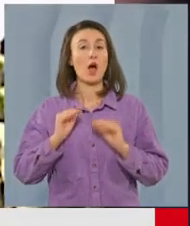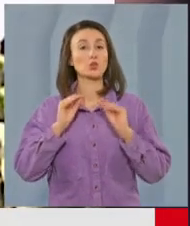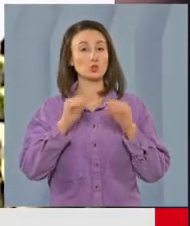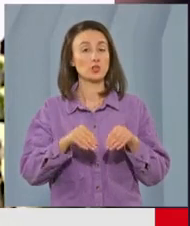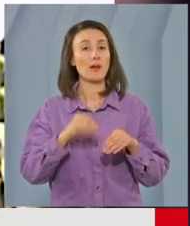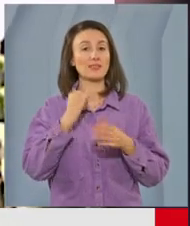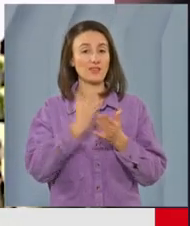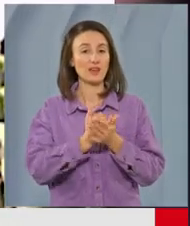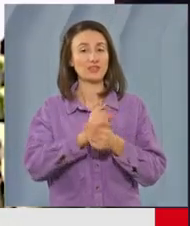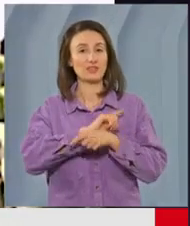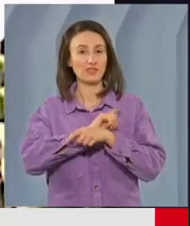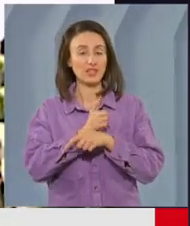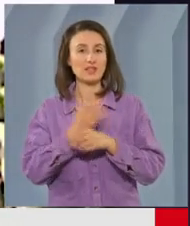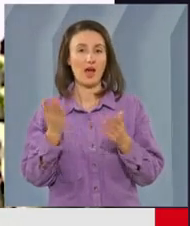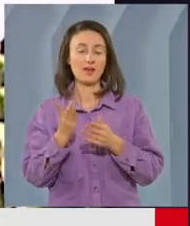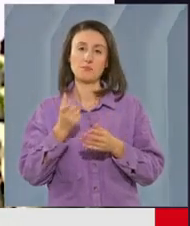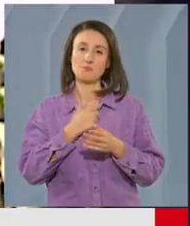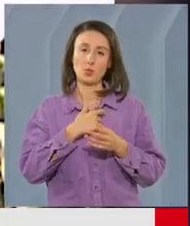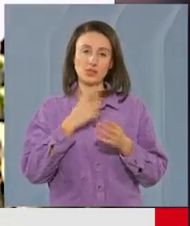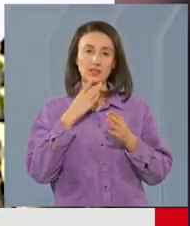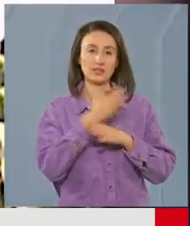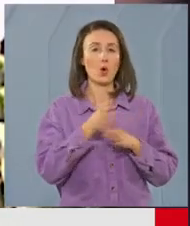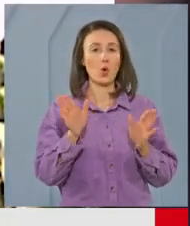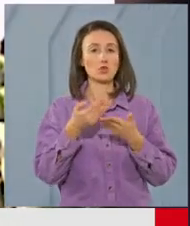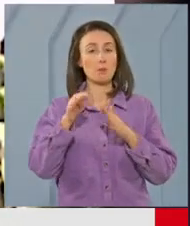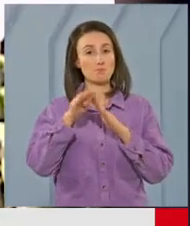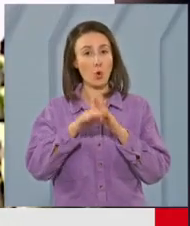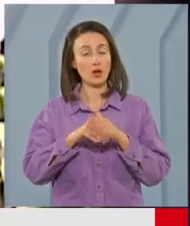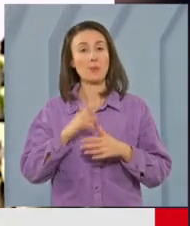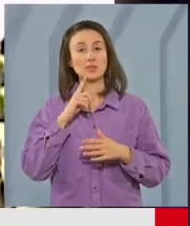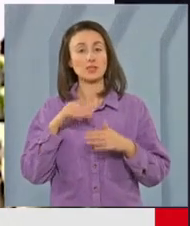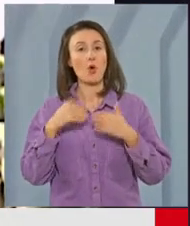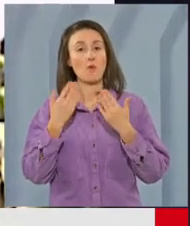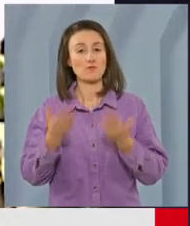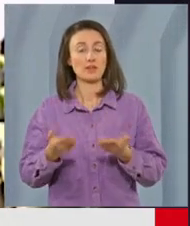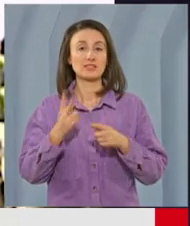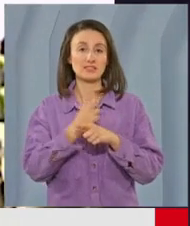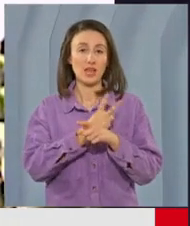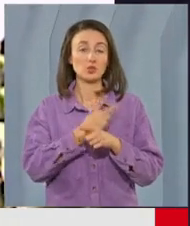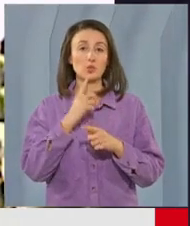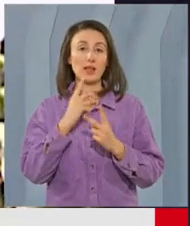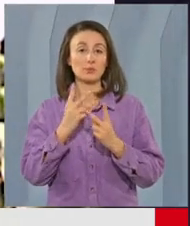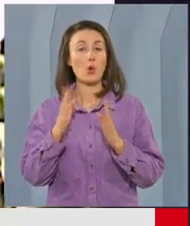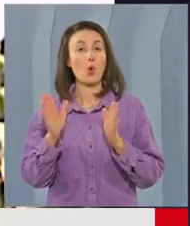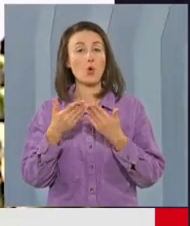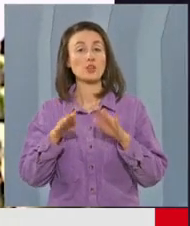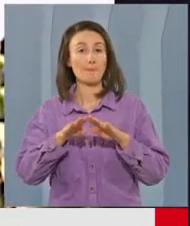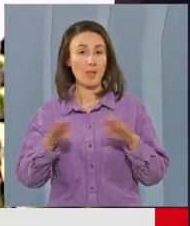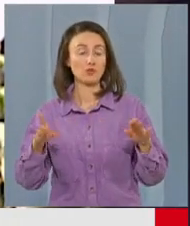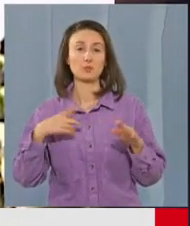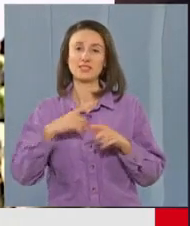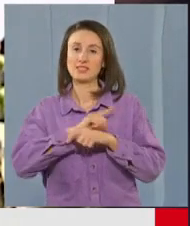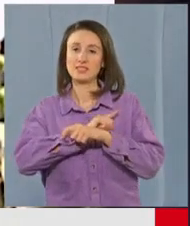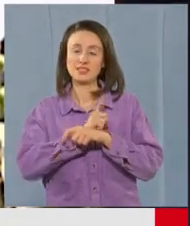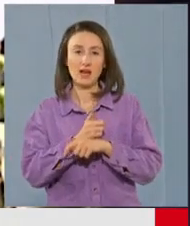încât, într-adevăr, viteza în care poți să intri prin orice program pe care ți-l pune statul la dispoziție, pe orice platformă, să fie instant,